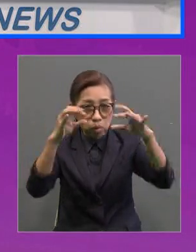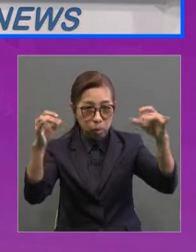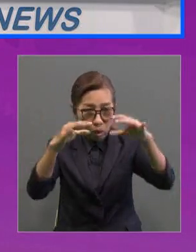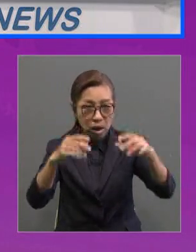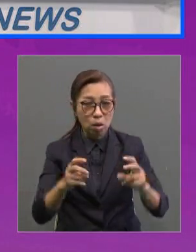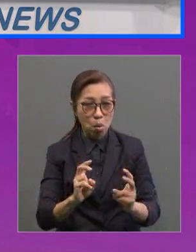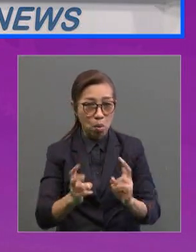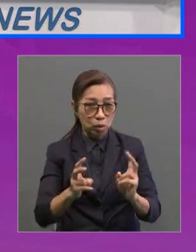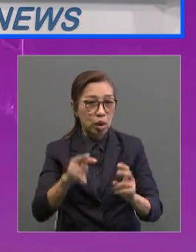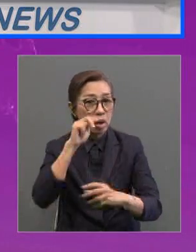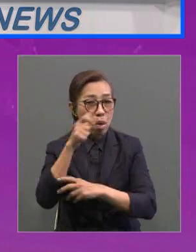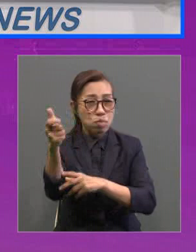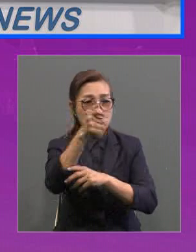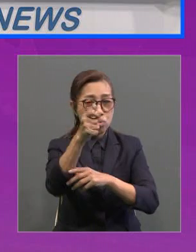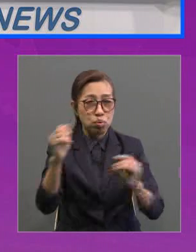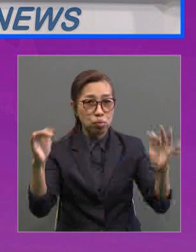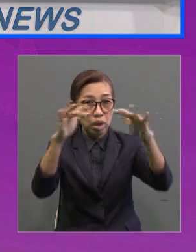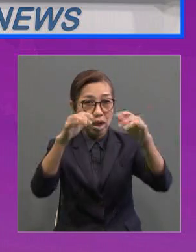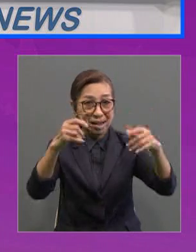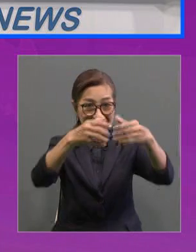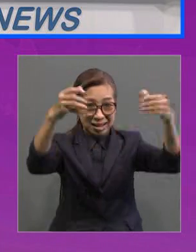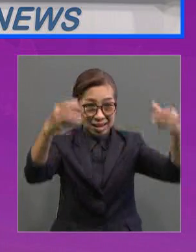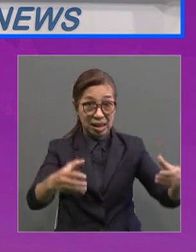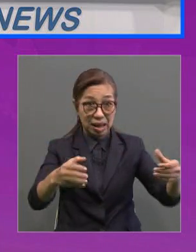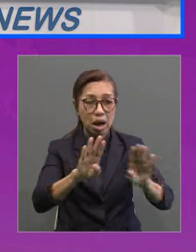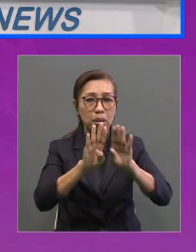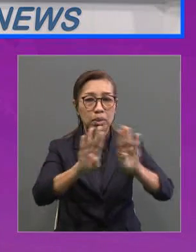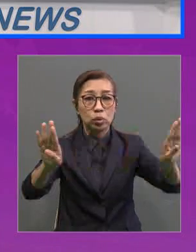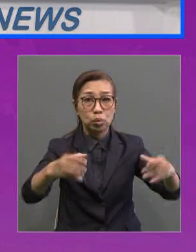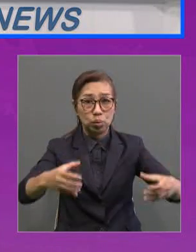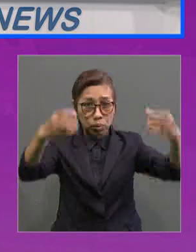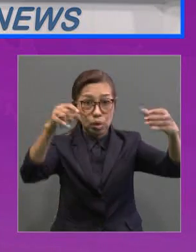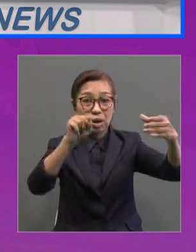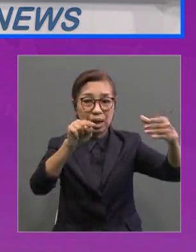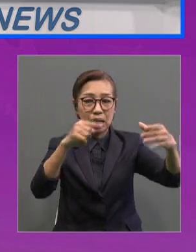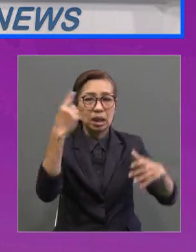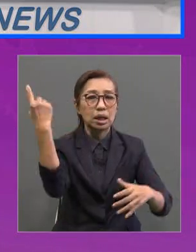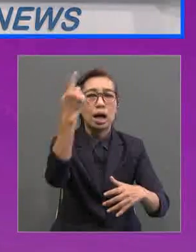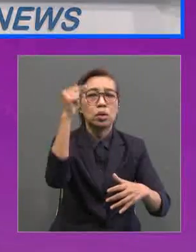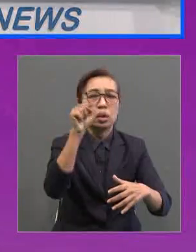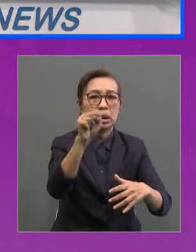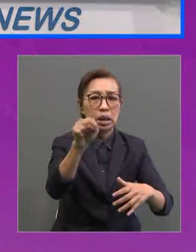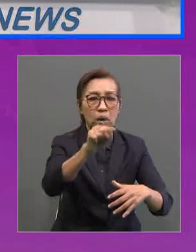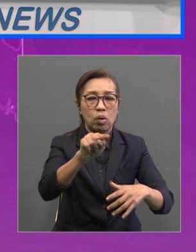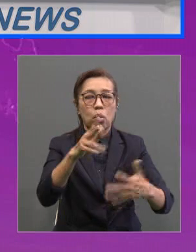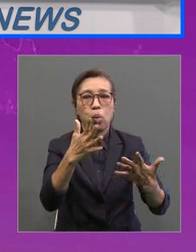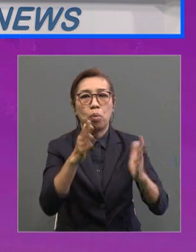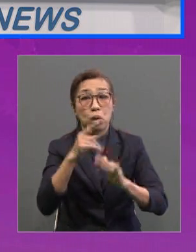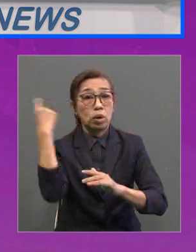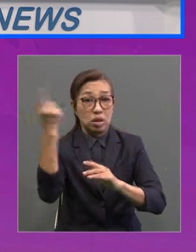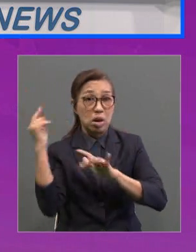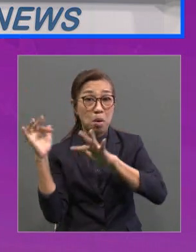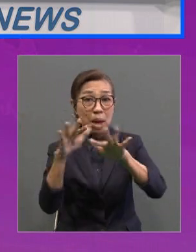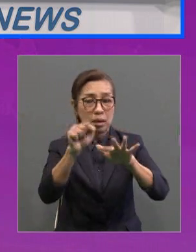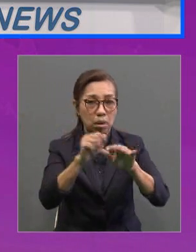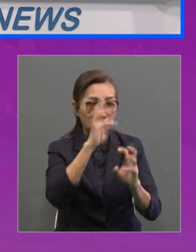ท่าแพกลางเมืองตรงนี้มันคือแหล่งท่องเที่ยวมันคือ Landmarkที่นักท่องเที่ยวเขาไปกันน่ะมันส่งผลกระทบต่อเรื่องของนักท่องเที่ยวต่อ